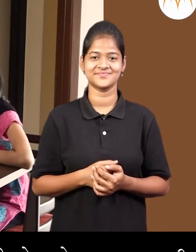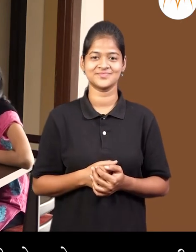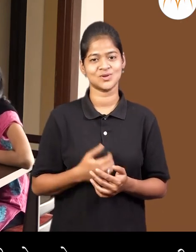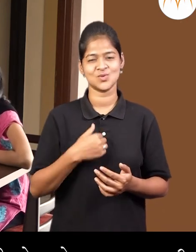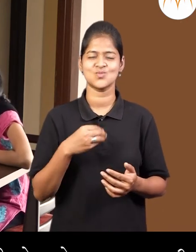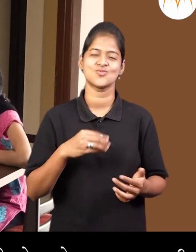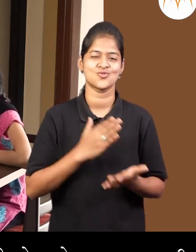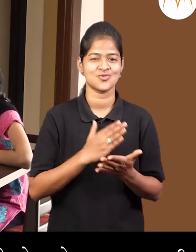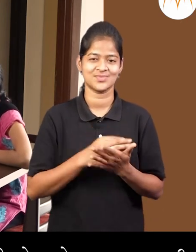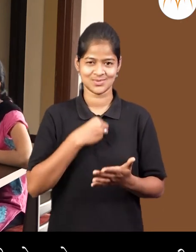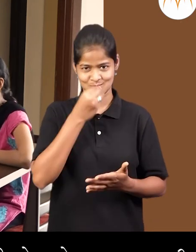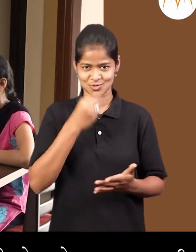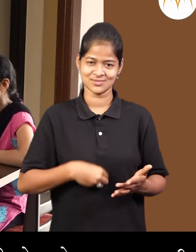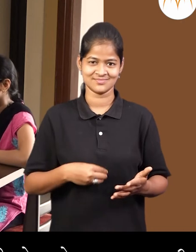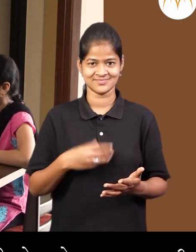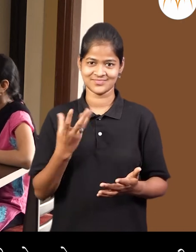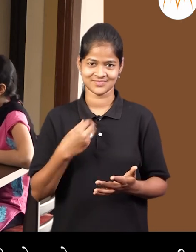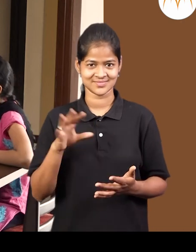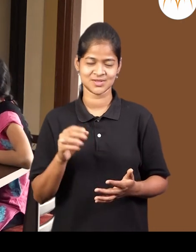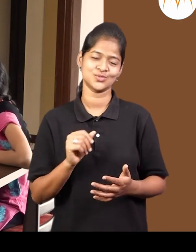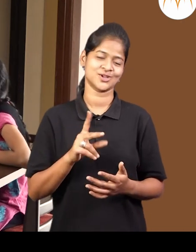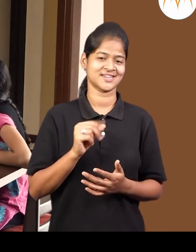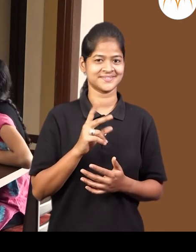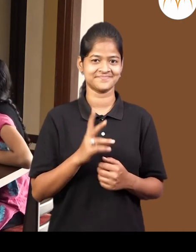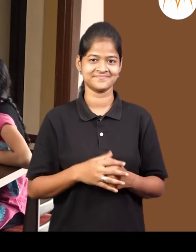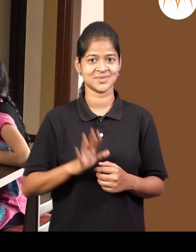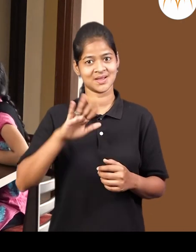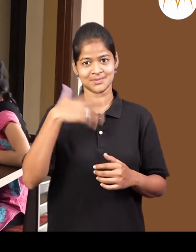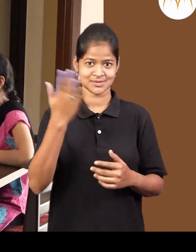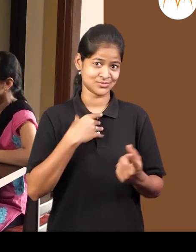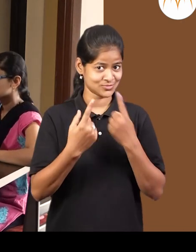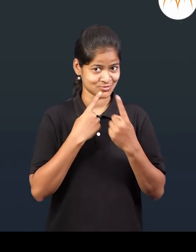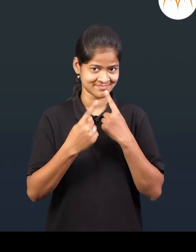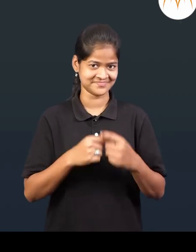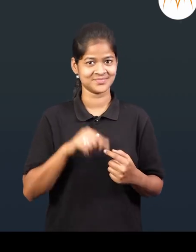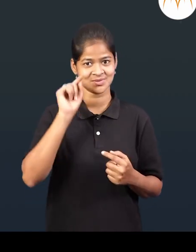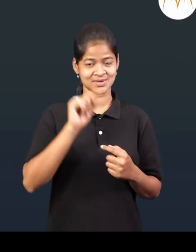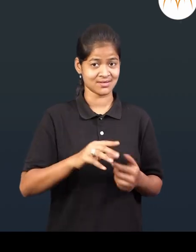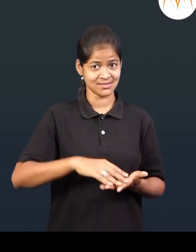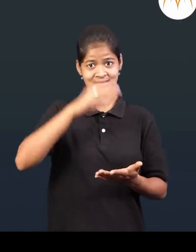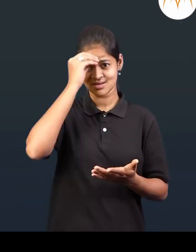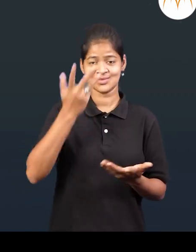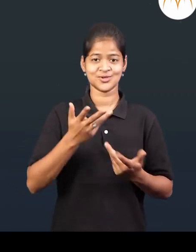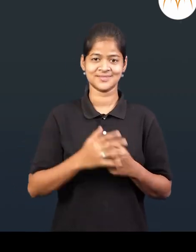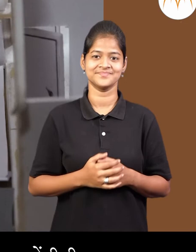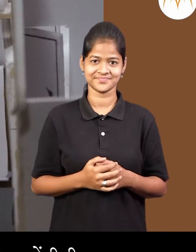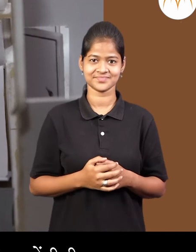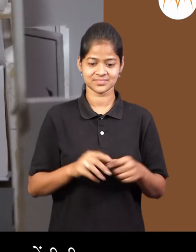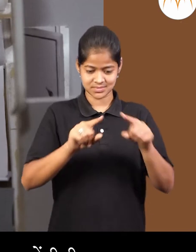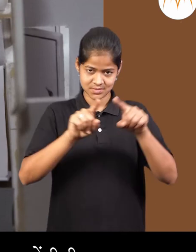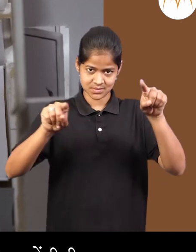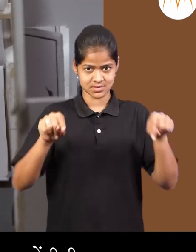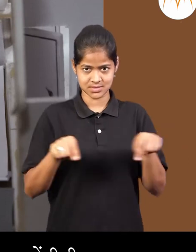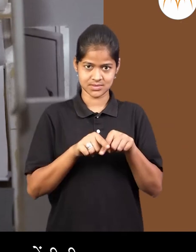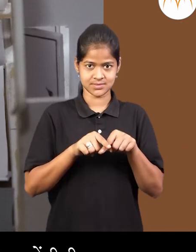आता थांबूया, मला भूक लागली, जेवून घेऊया का आपण? चला, हे नंतर करूया आपण. आपण काय शिकलो?